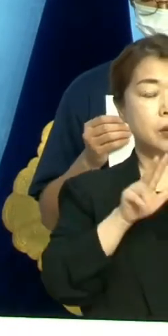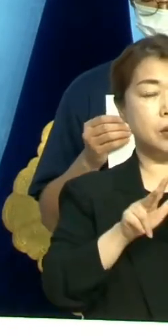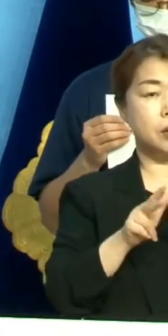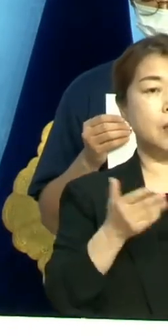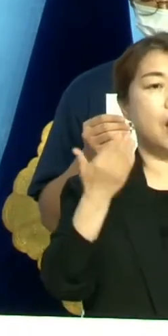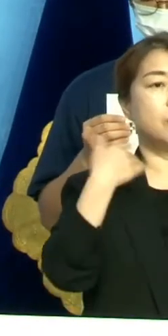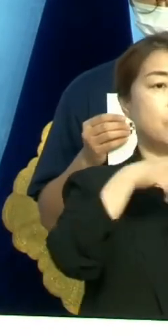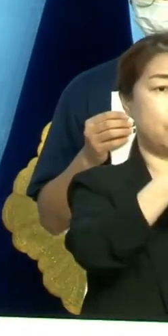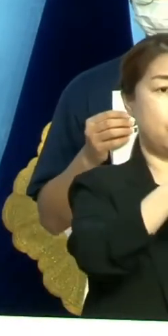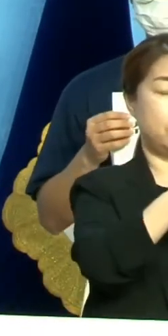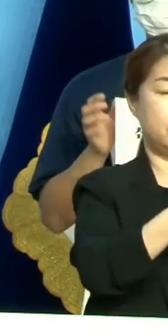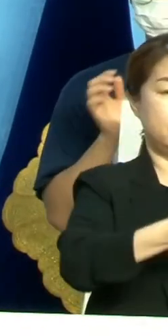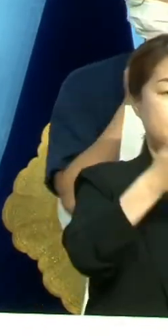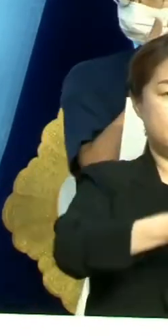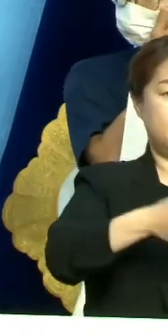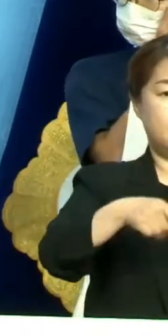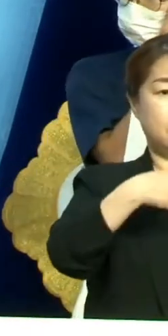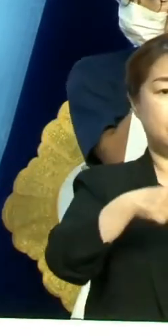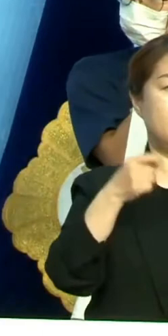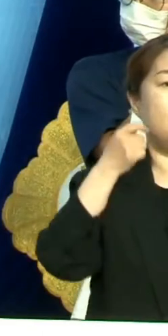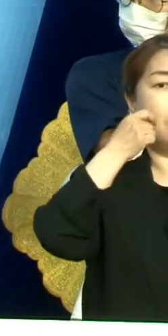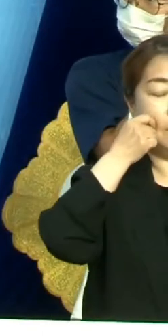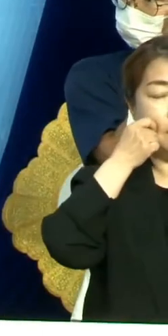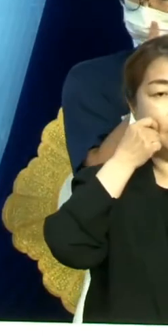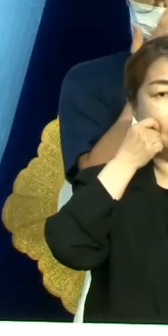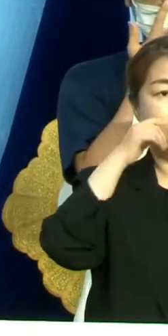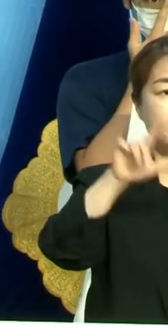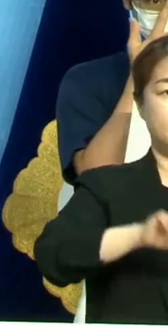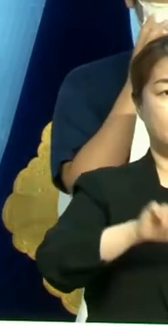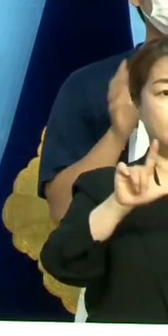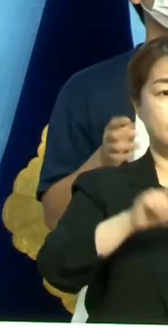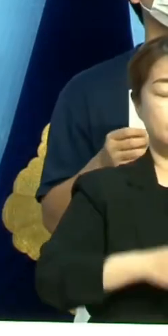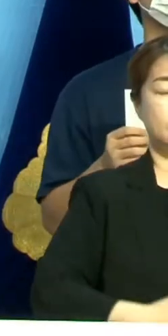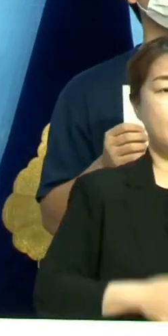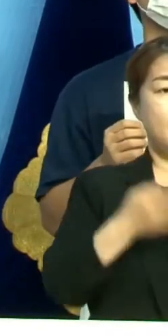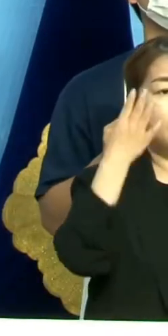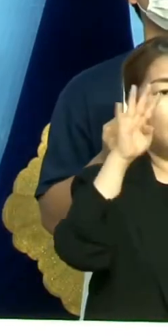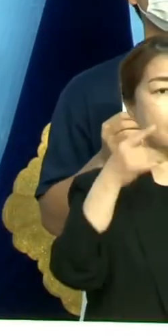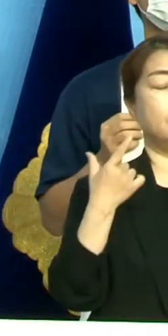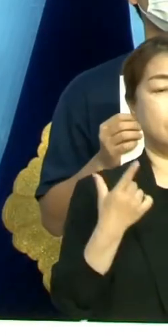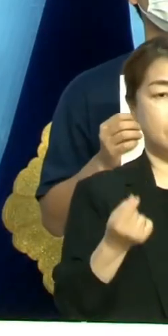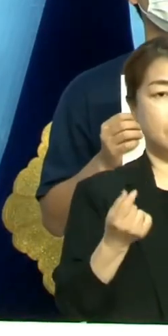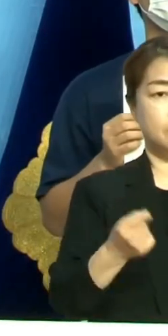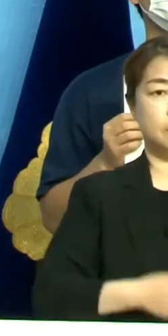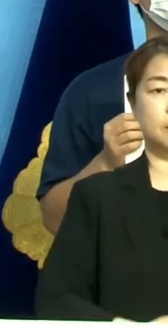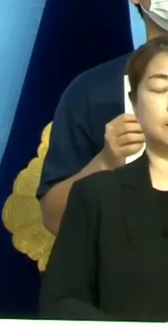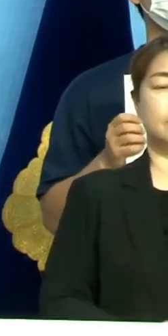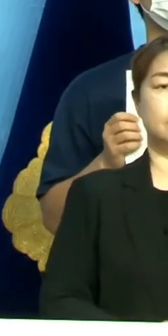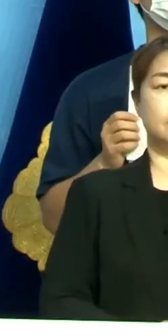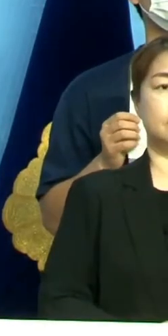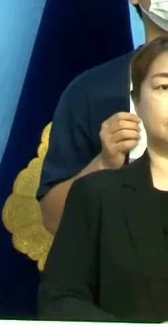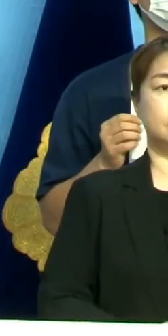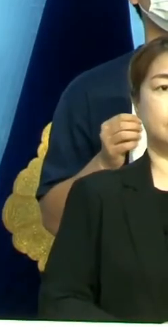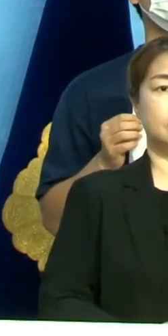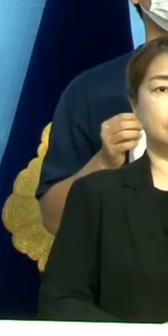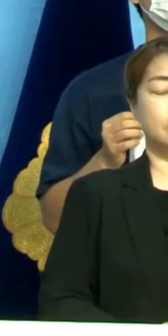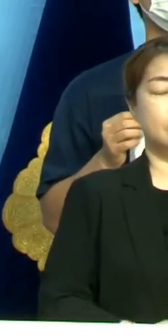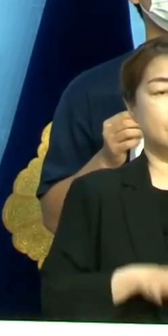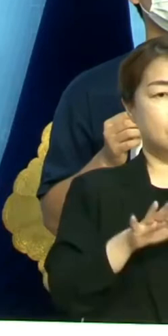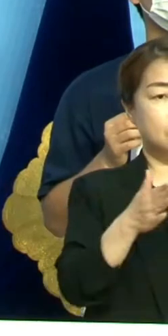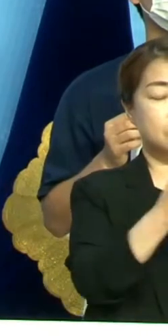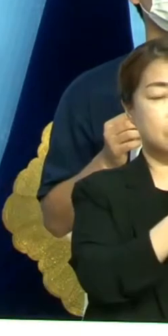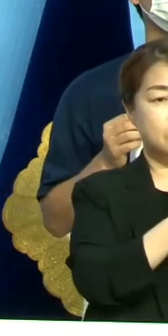학교 교육이 정상적으로 이루어지고 있지 못합니다 대학도 마찬가지입니다 어 이로